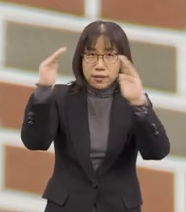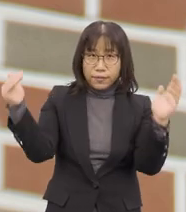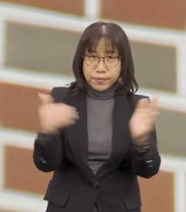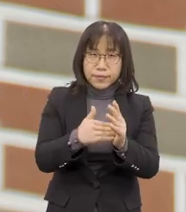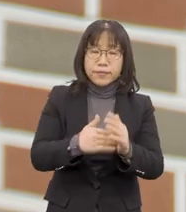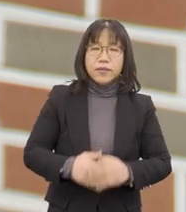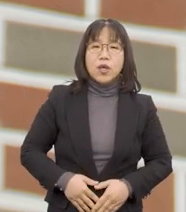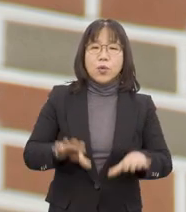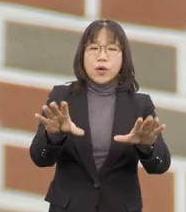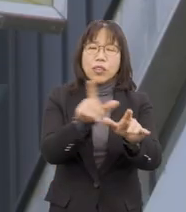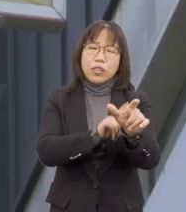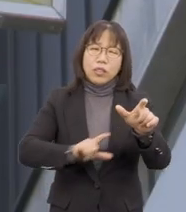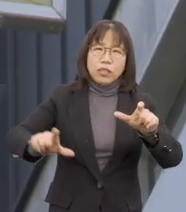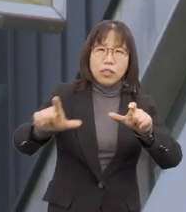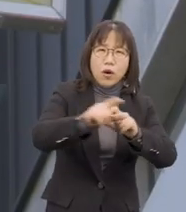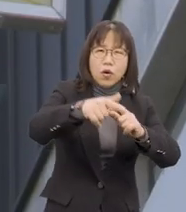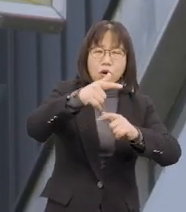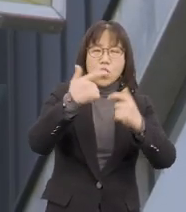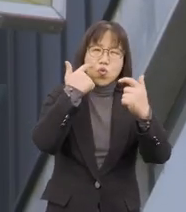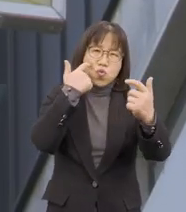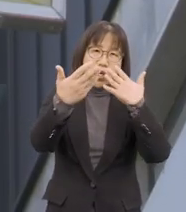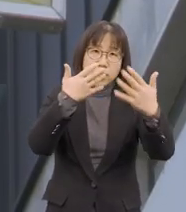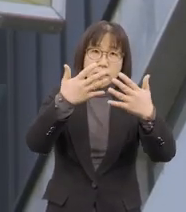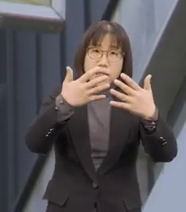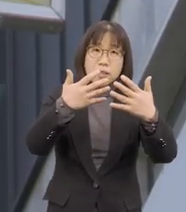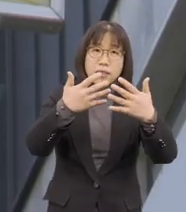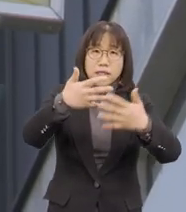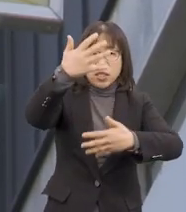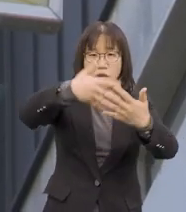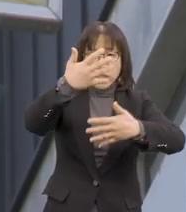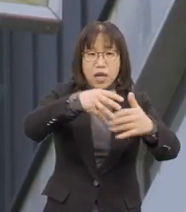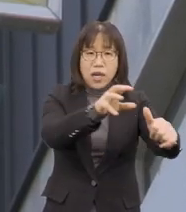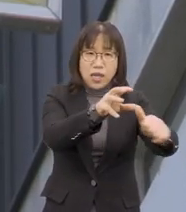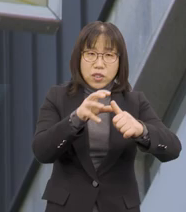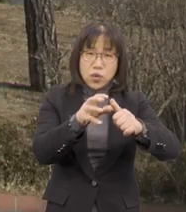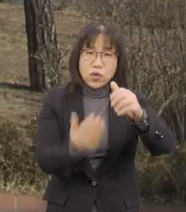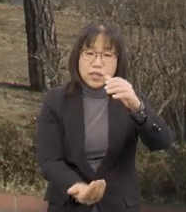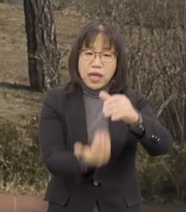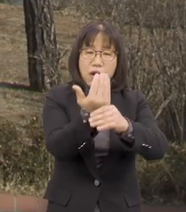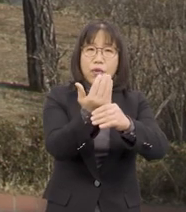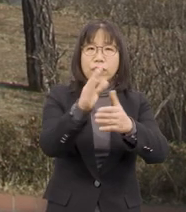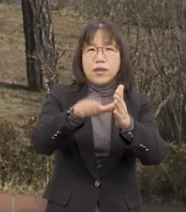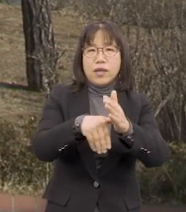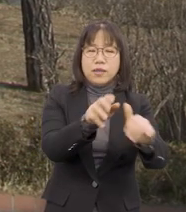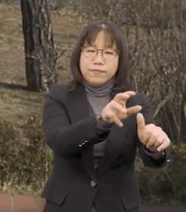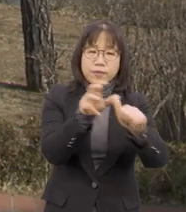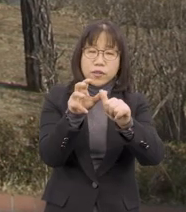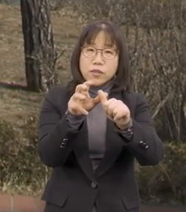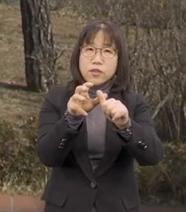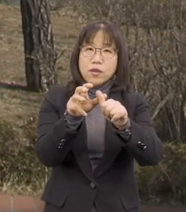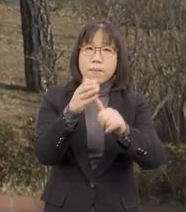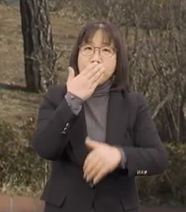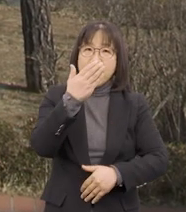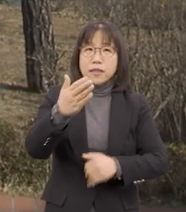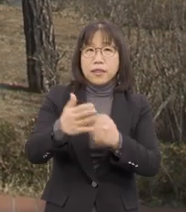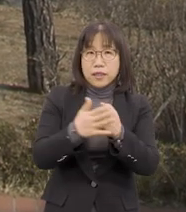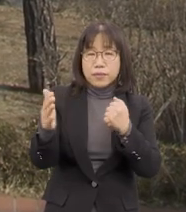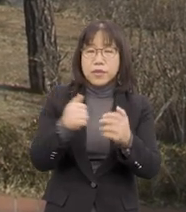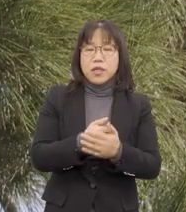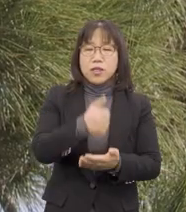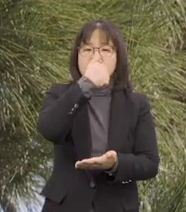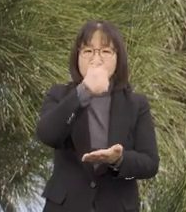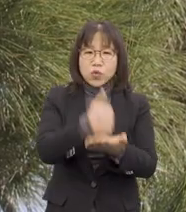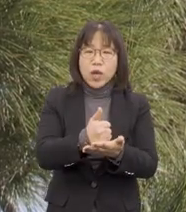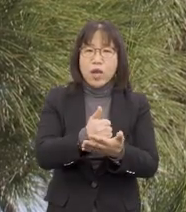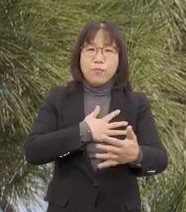됐습니다 이번 설치로 더 많은 고화질 영상을 확보해 사건 발생 시 증거 자료로 적극 활용할 수